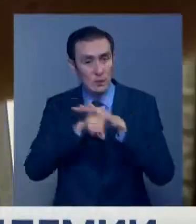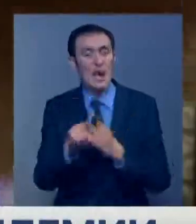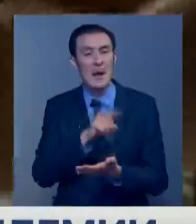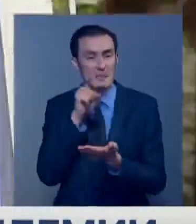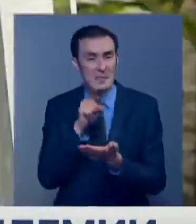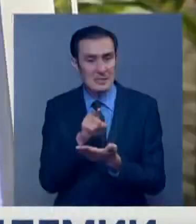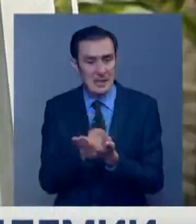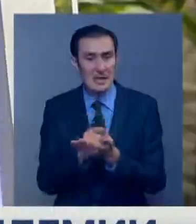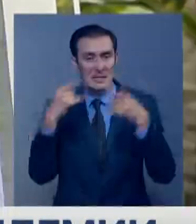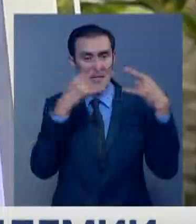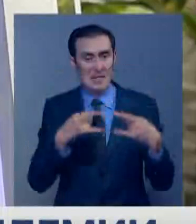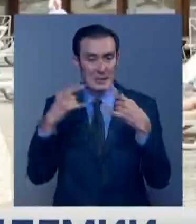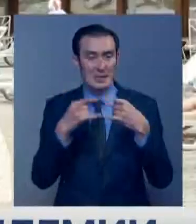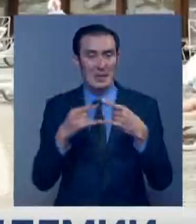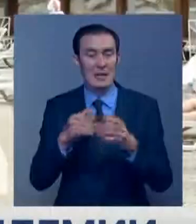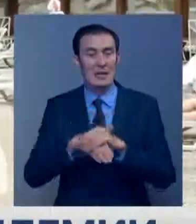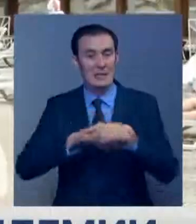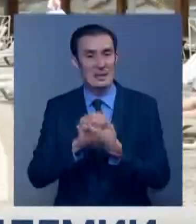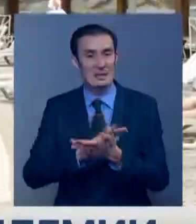обязателен термоскрининг и дезинфекция.